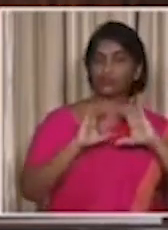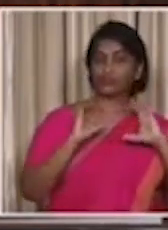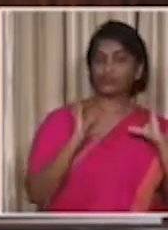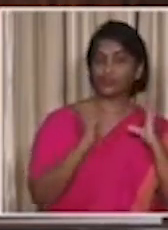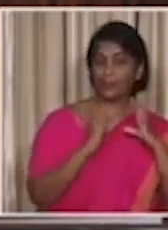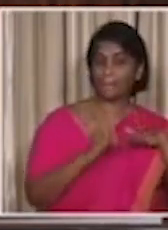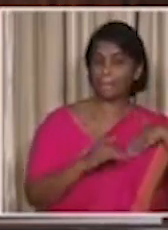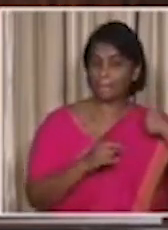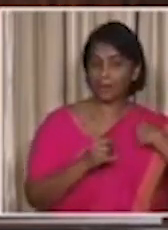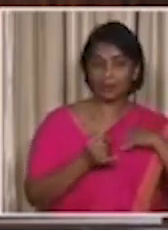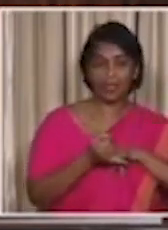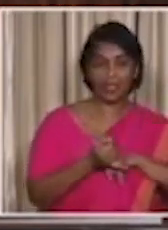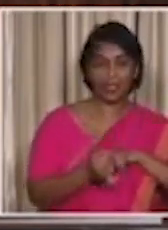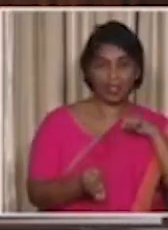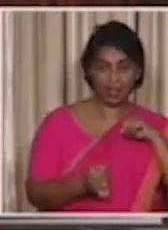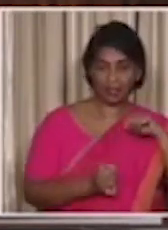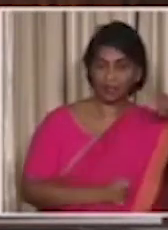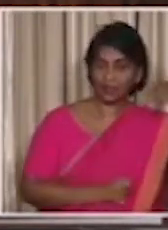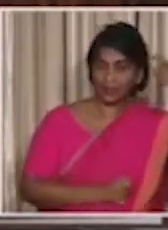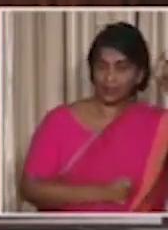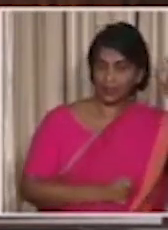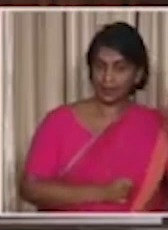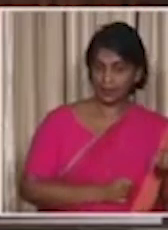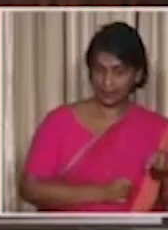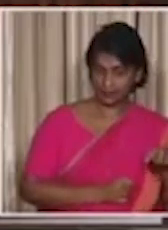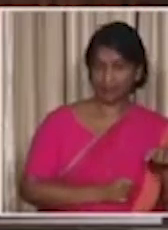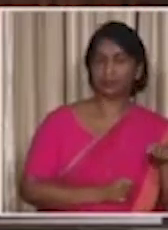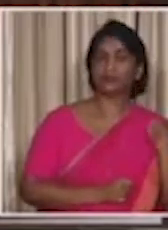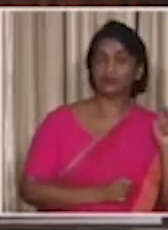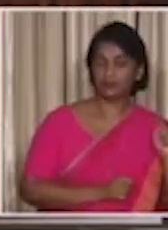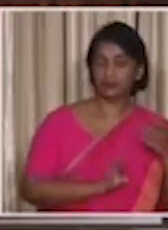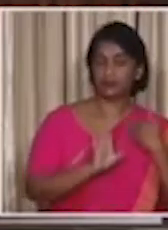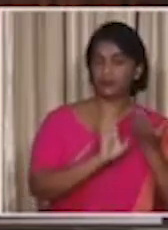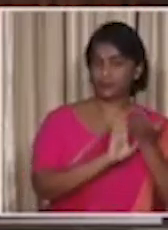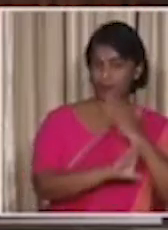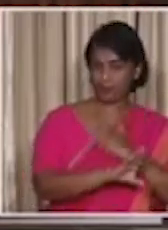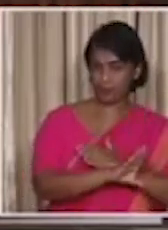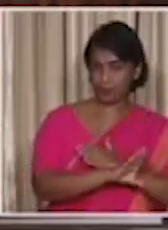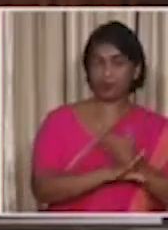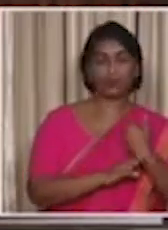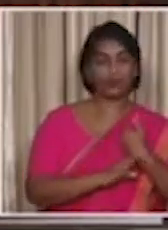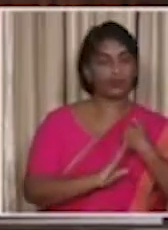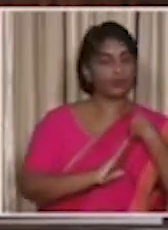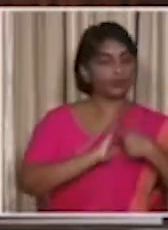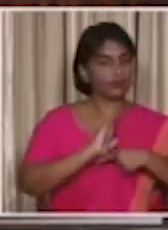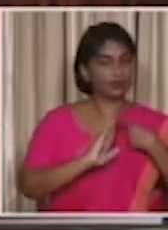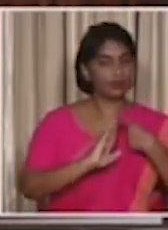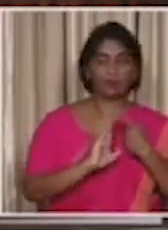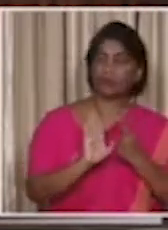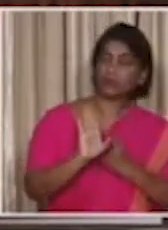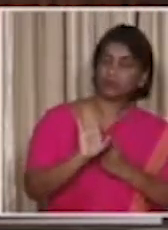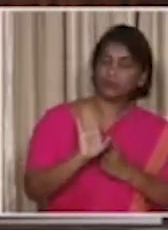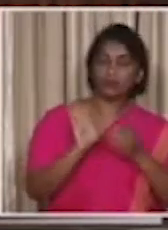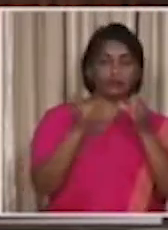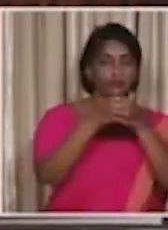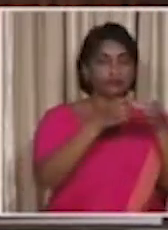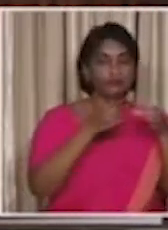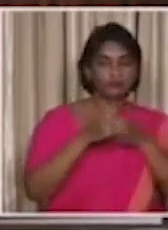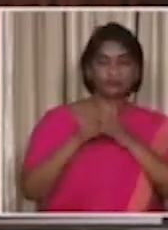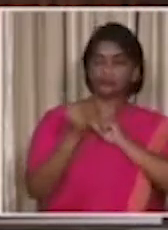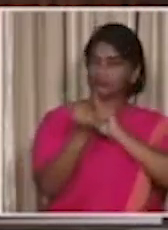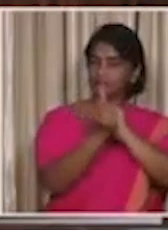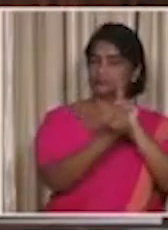මහලේකම් පැට්‍රිෂියා ස්කොට්ලන්ඩ් මහත්මිය පසුගියදා අපේ රටේ තරුණ කණ්ඩායම් සමග සාකච්ඡා